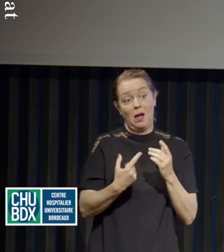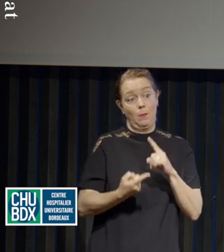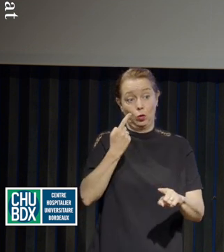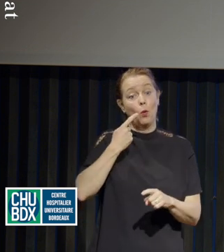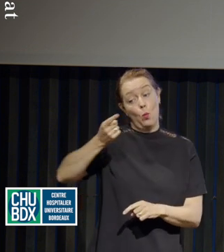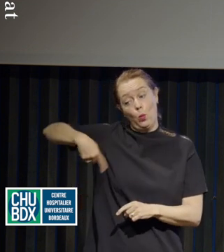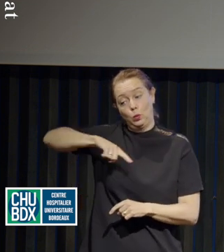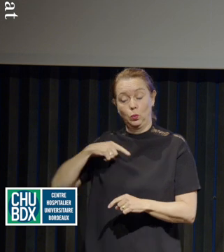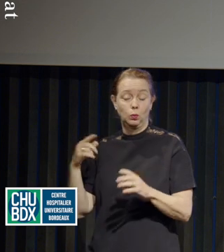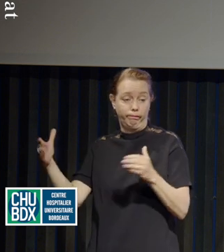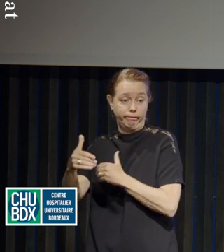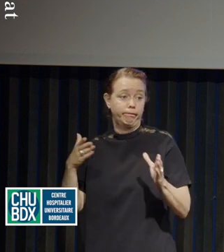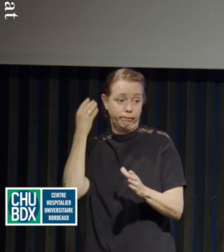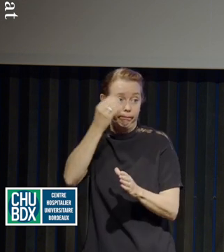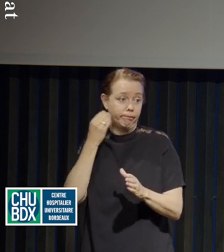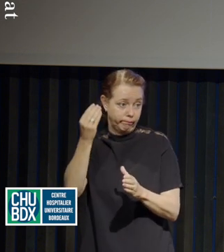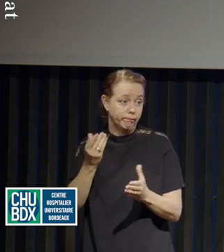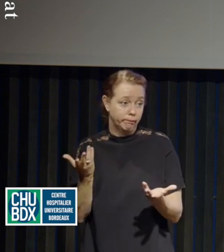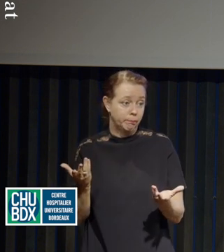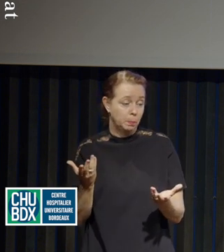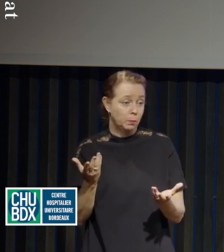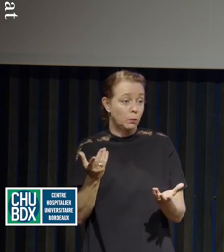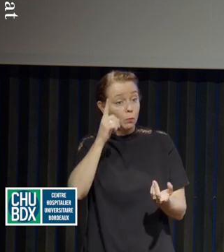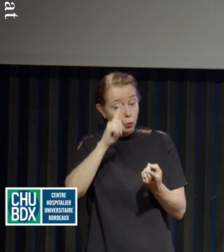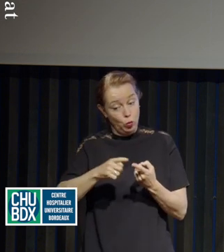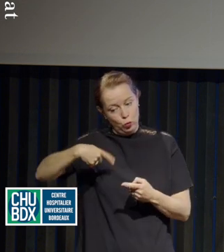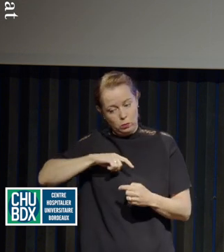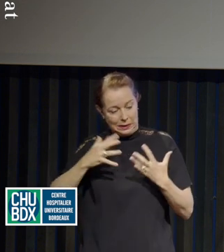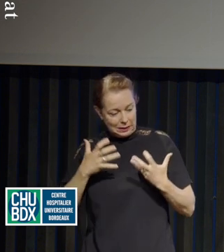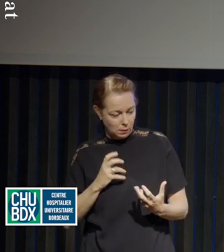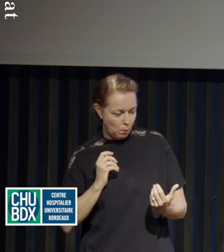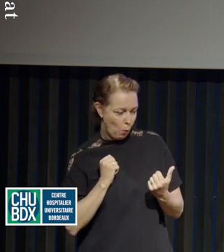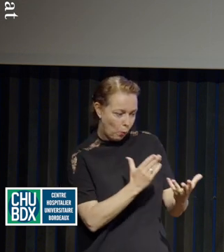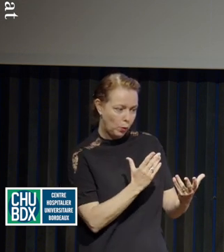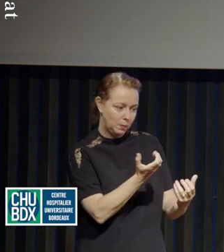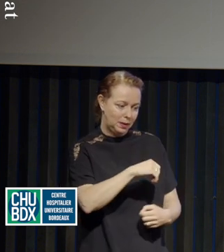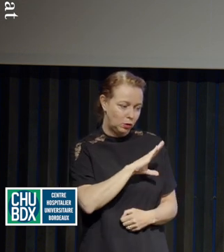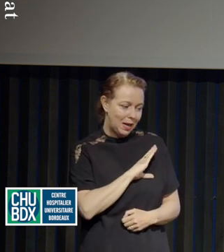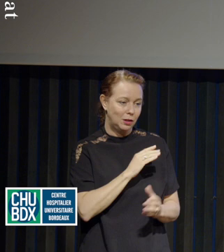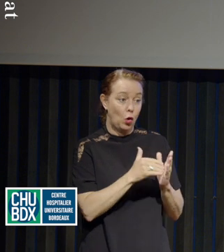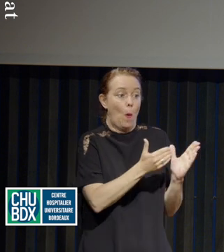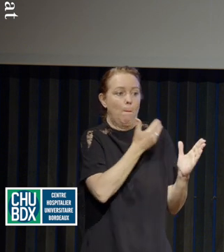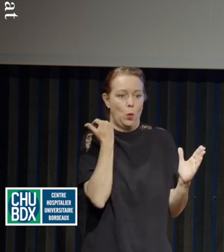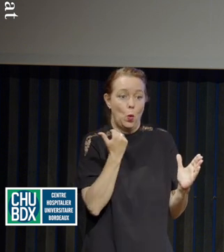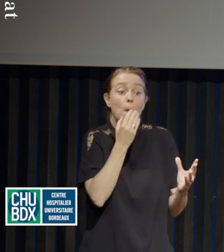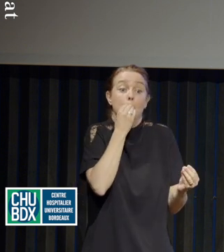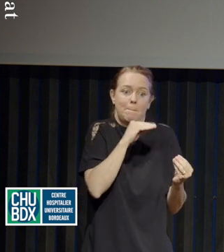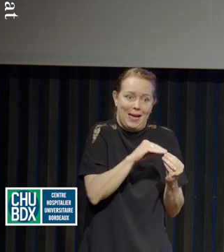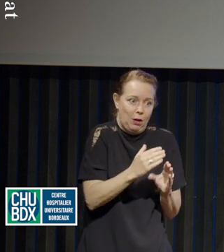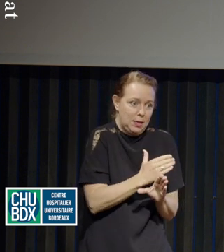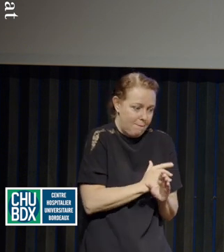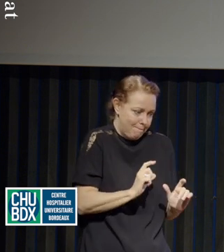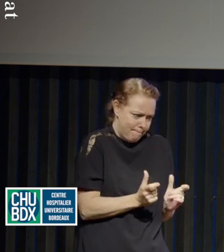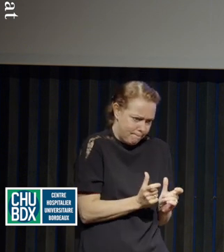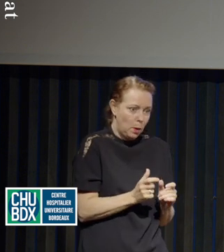très important pour pouvoir proposer des prises en charge, améliorer le dépistage précoce, améliorer l'accès